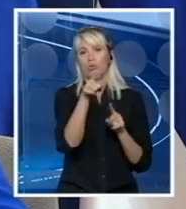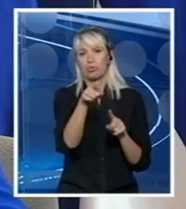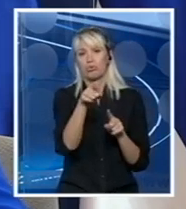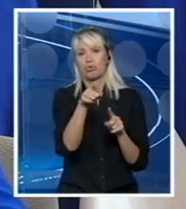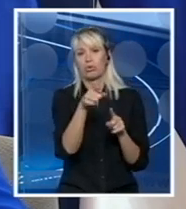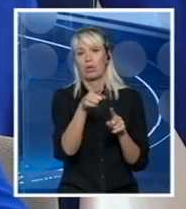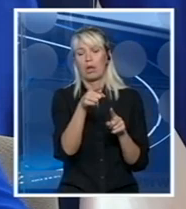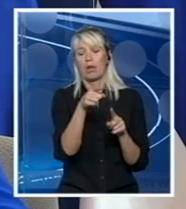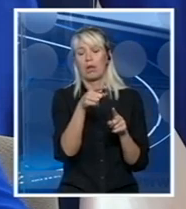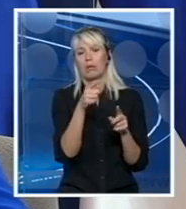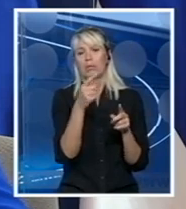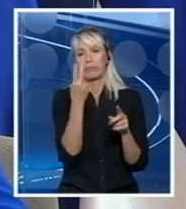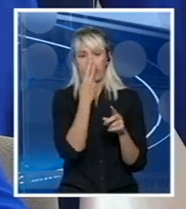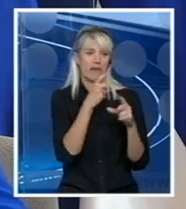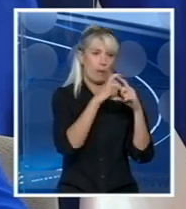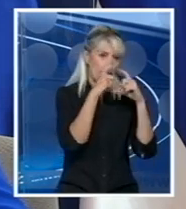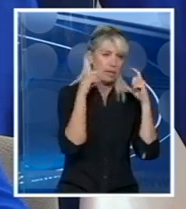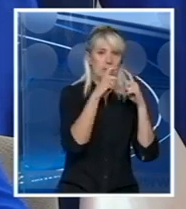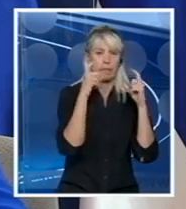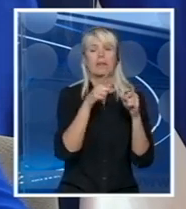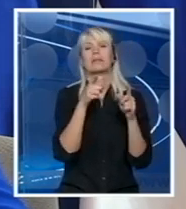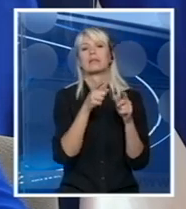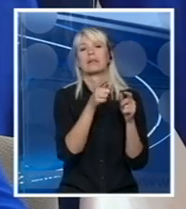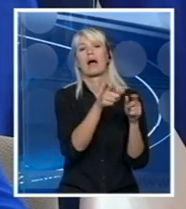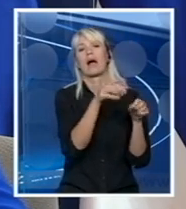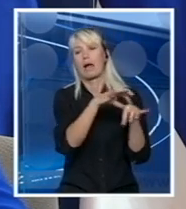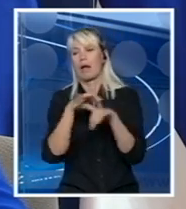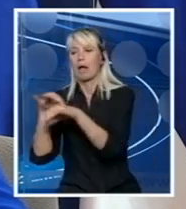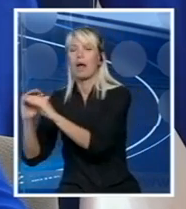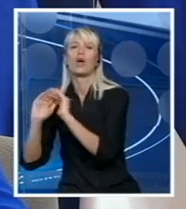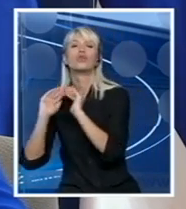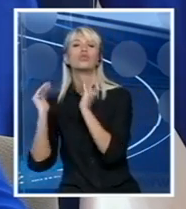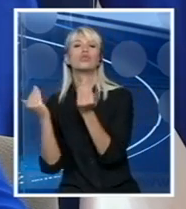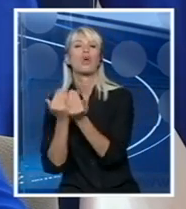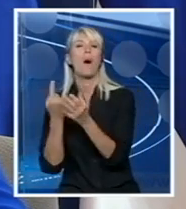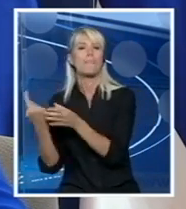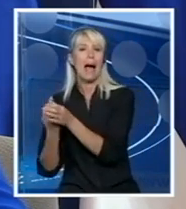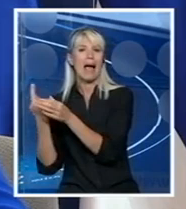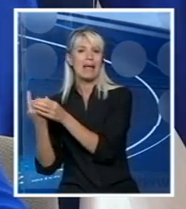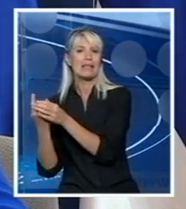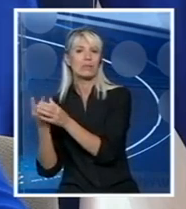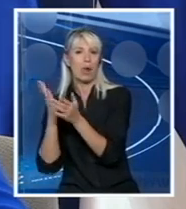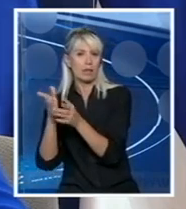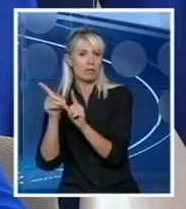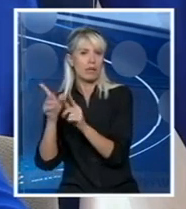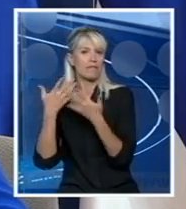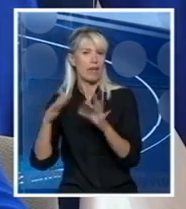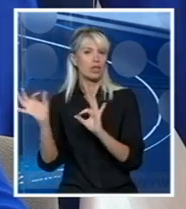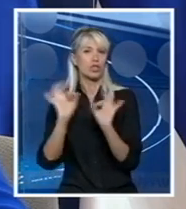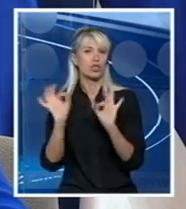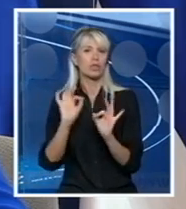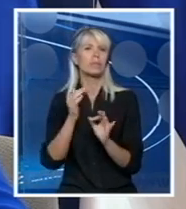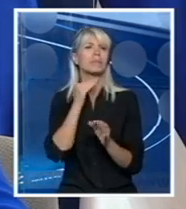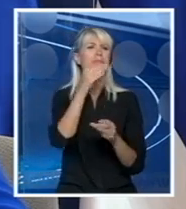maskom koju inače nosi odlazi u sobu za izolaciju koja će da bude za takvu namenu opredeljena u